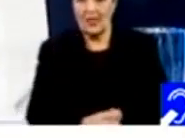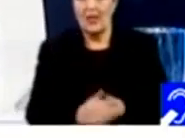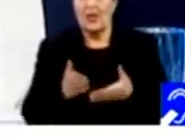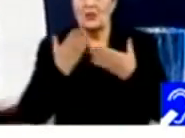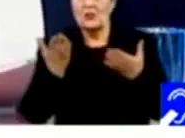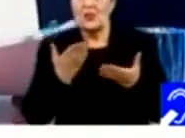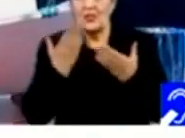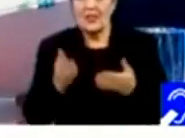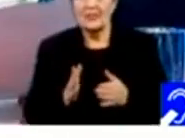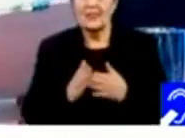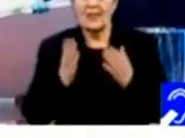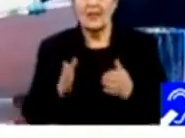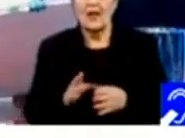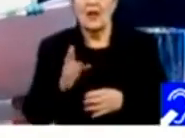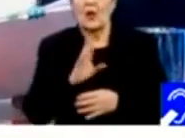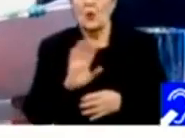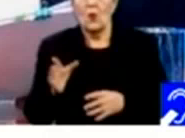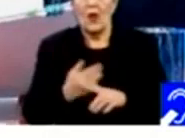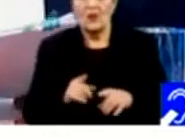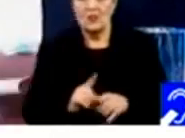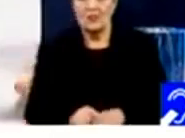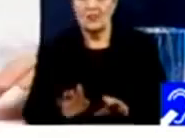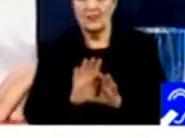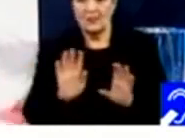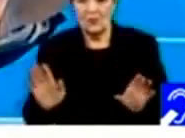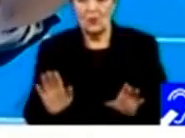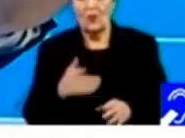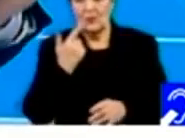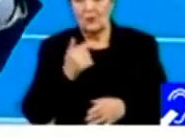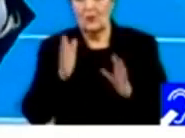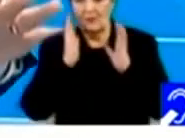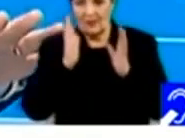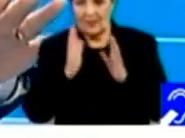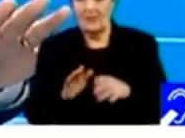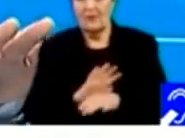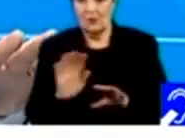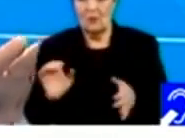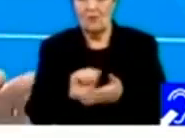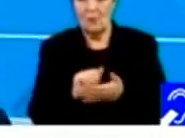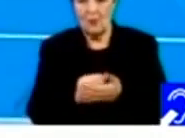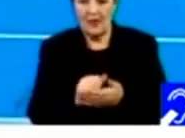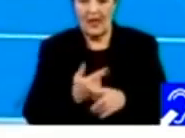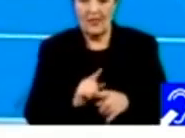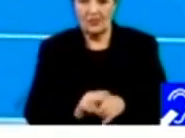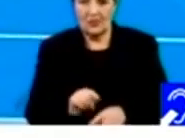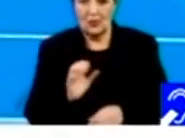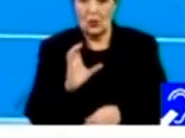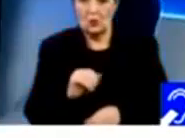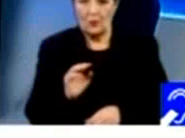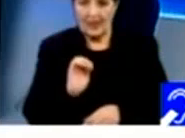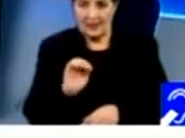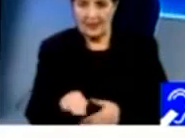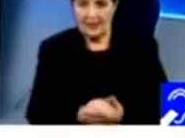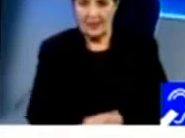o propoziție din decizie. Nu pe timpul cu acest individ, vă rog din suflet. Padeți, domnul Năstase va publica această decizie. Acum ca să